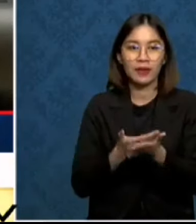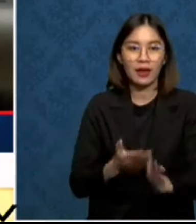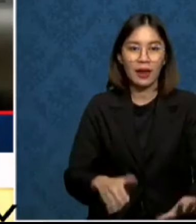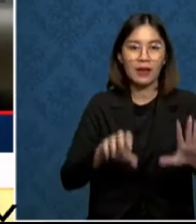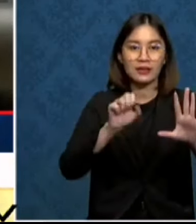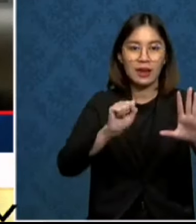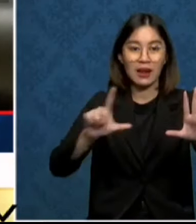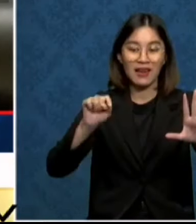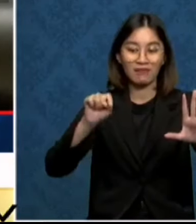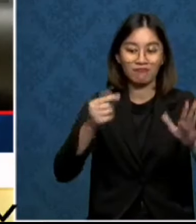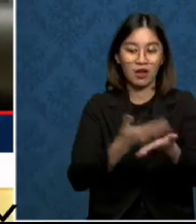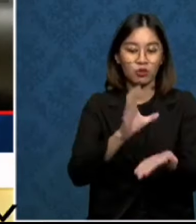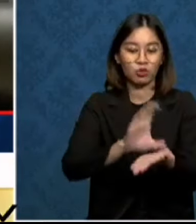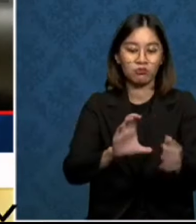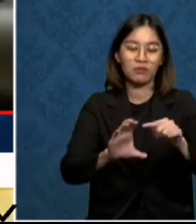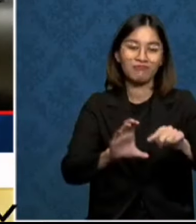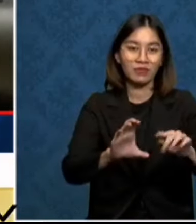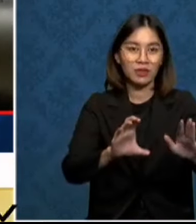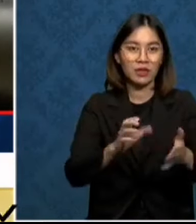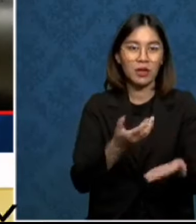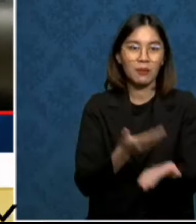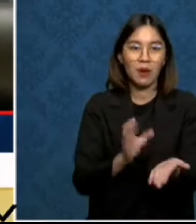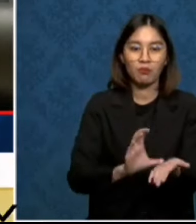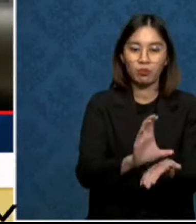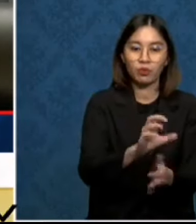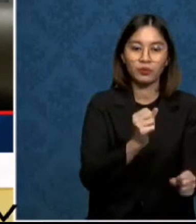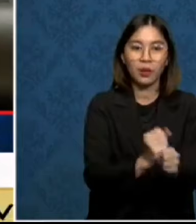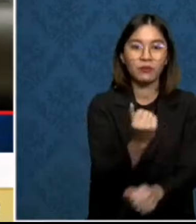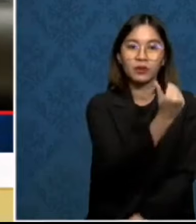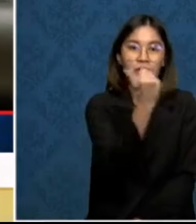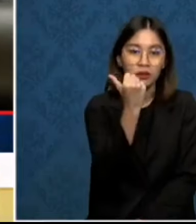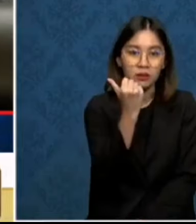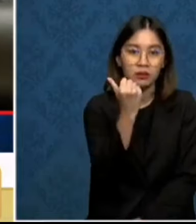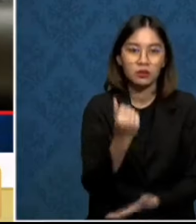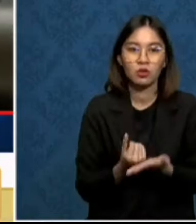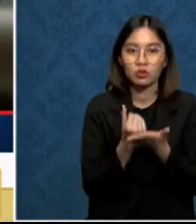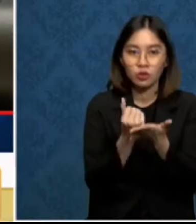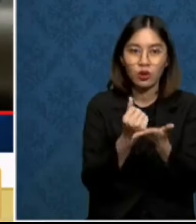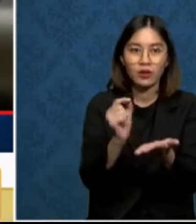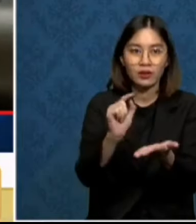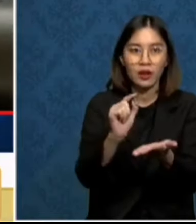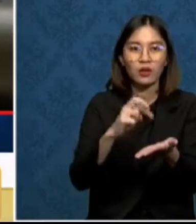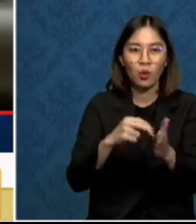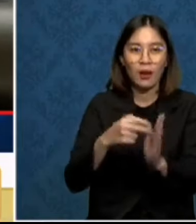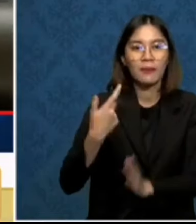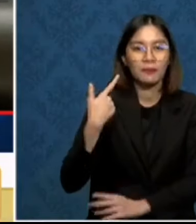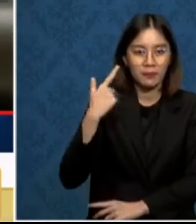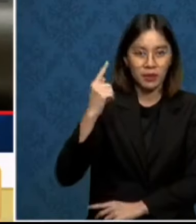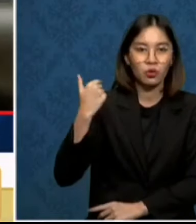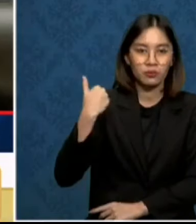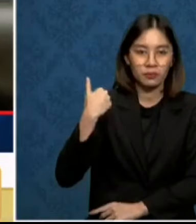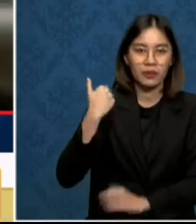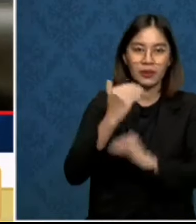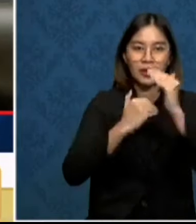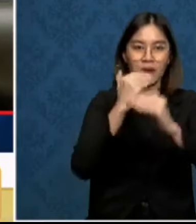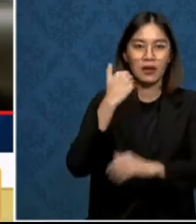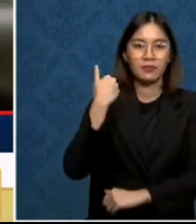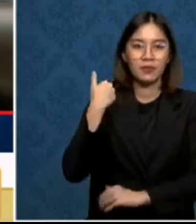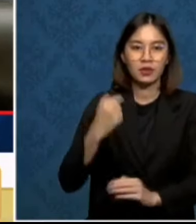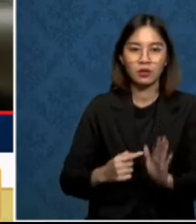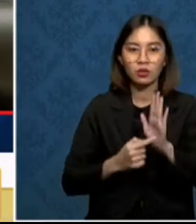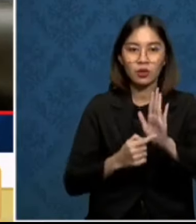ล้านนี้ไปทำอย่างอื่นจะได้มากกว่านี้